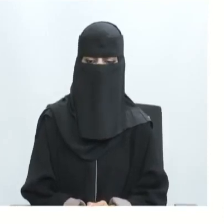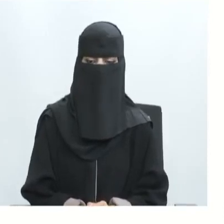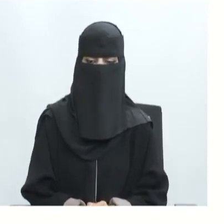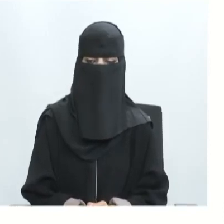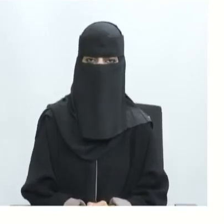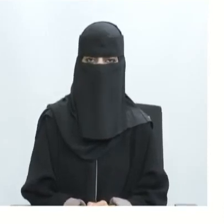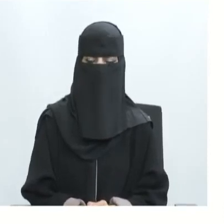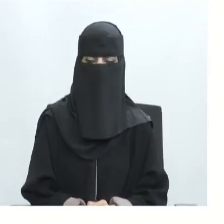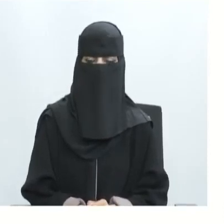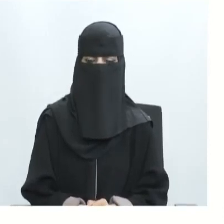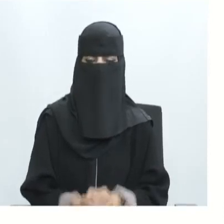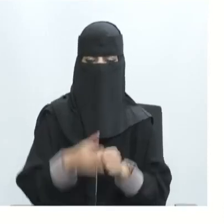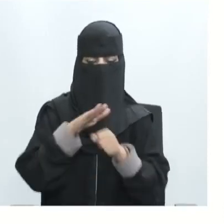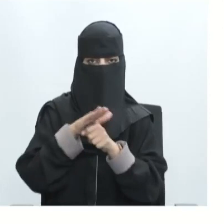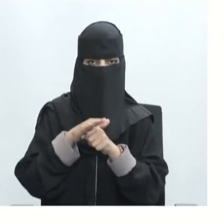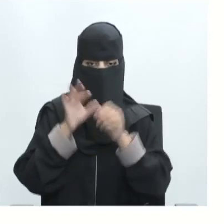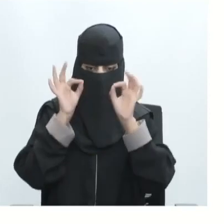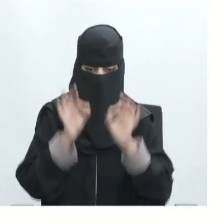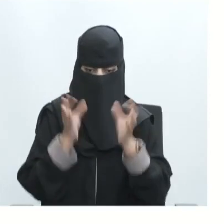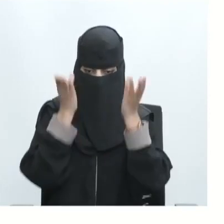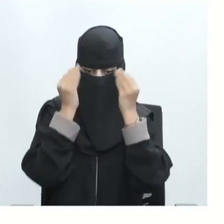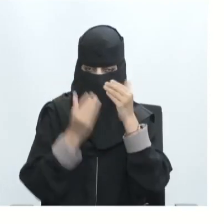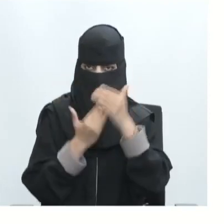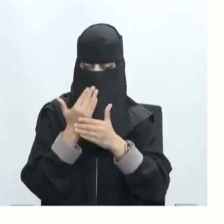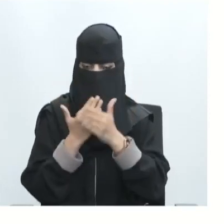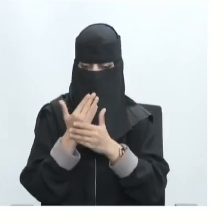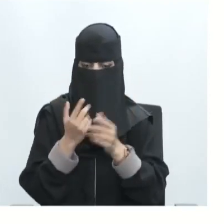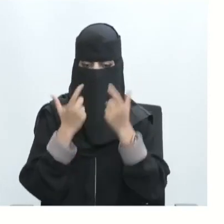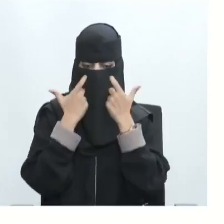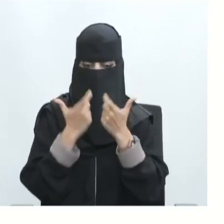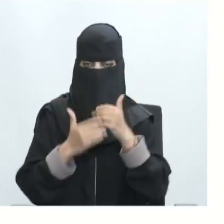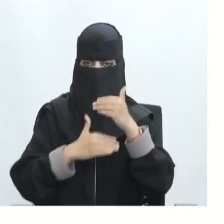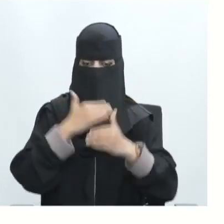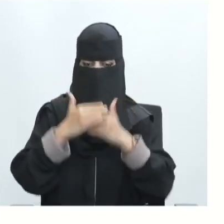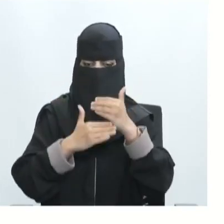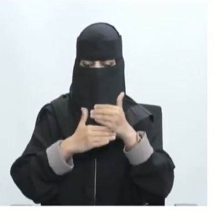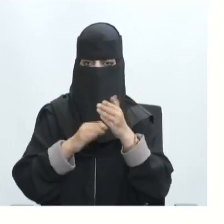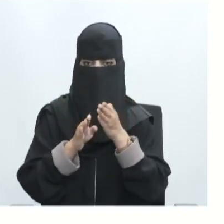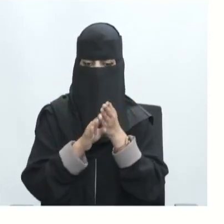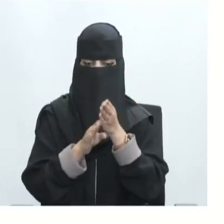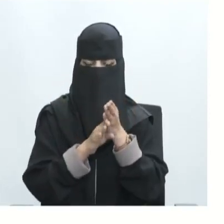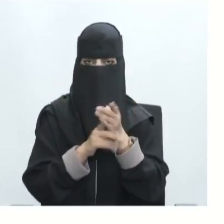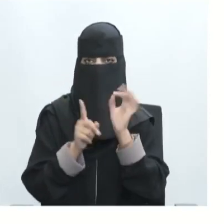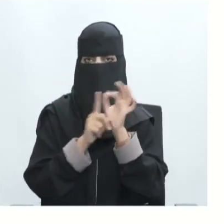متعدد تاسيس منطق علمي متجدد يراعي تطور الوسائل